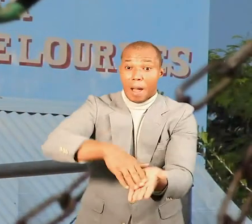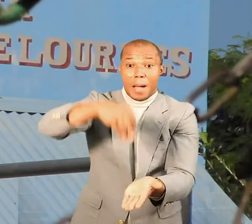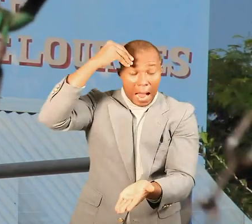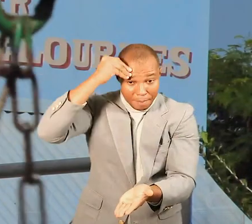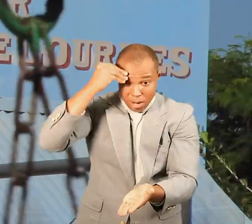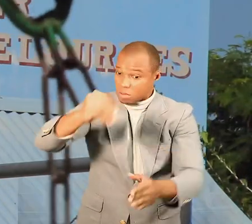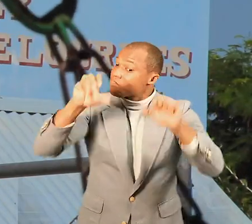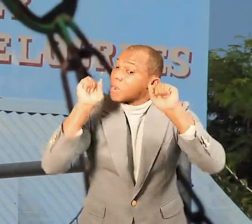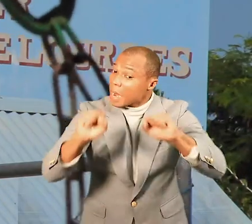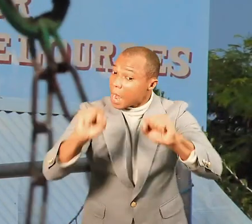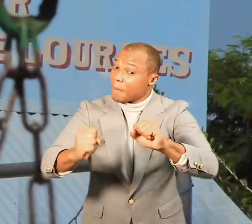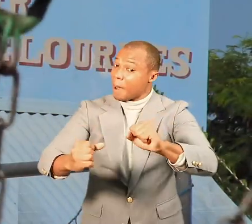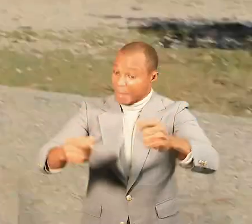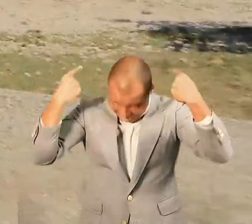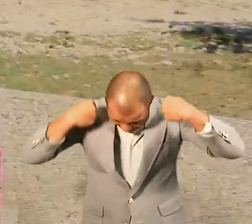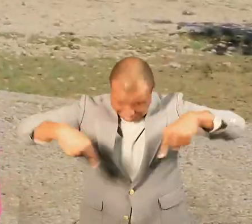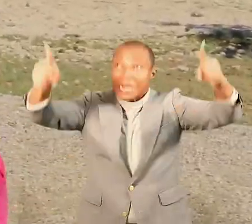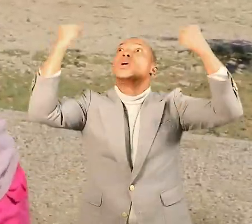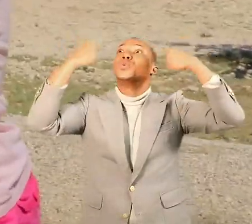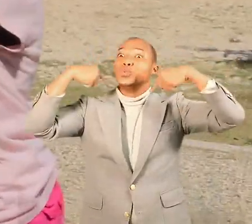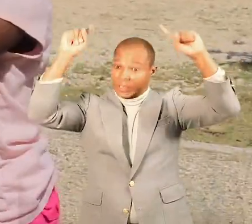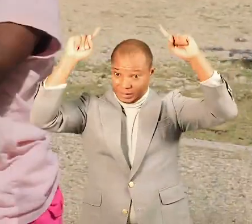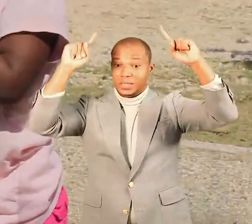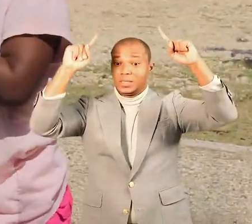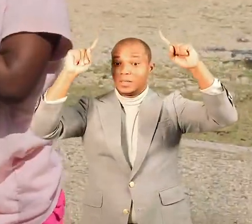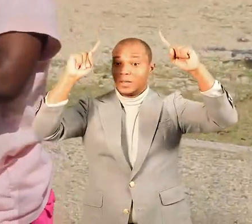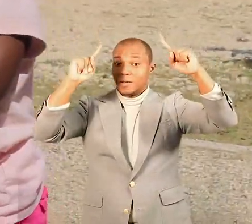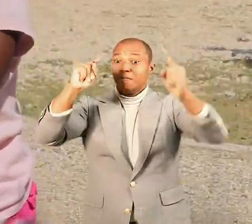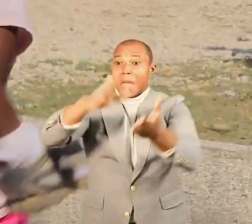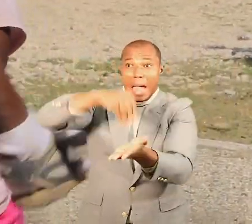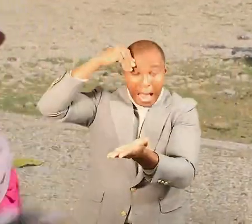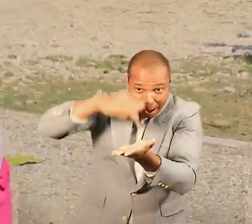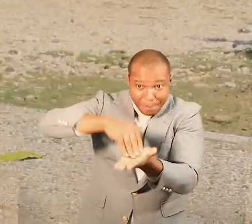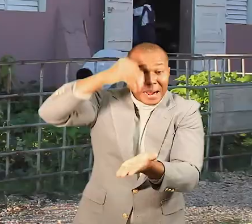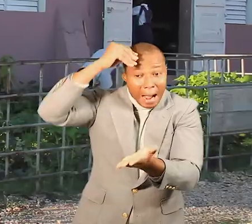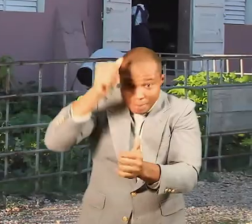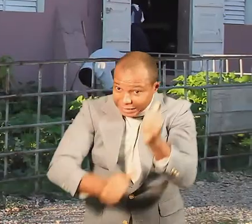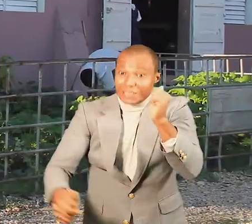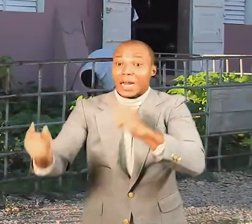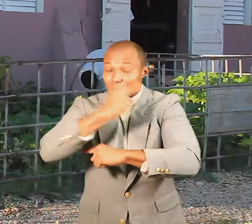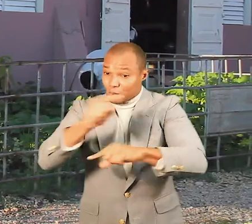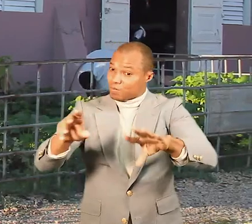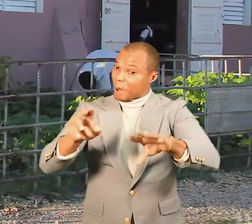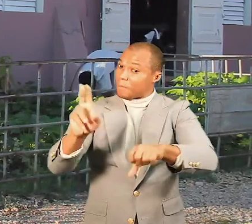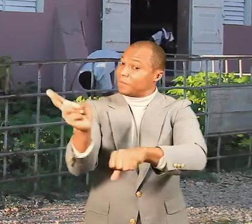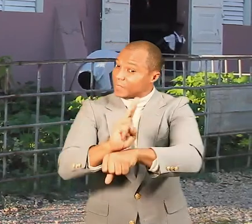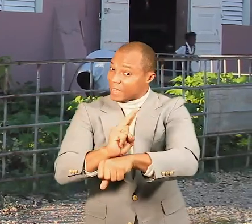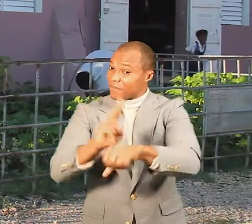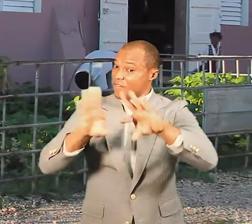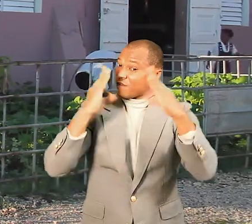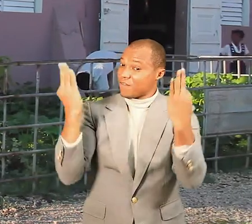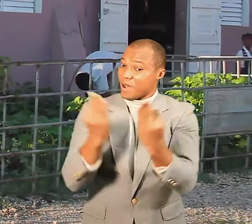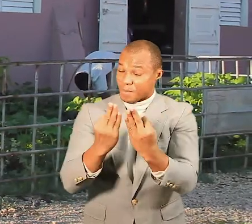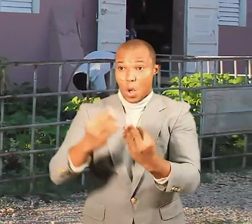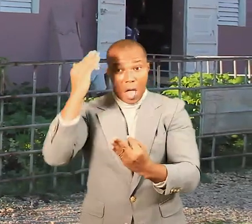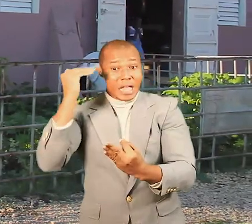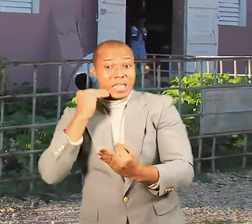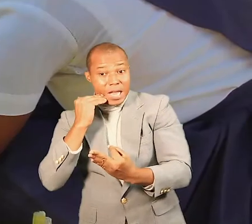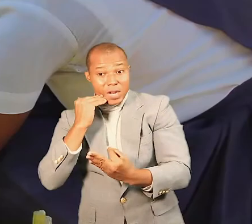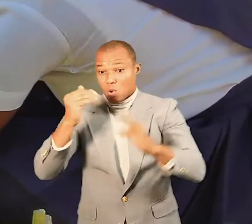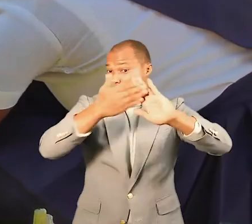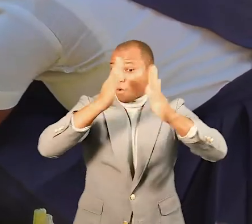Timounio capable apprendre, yo capable arriver bien loin, nan ramasser la connaissance pour yo capable utile tête yo, famille yo